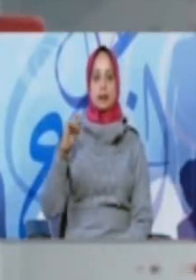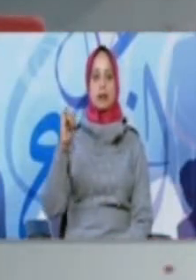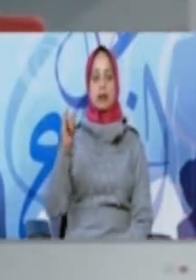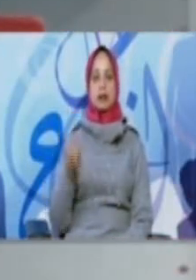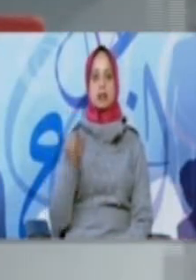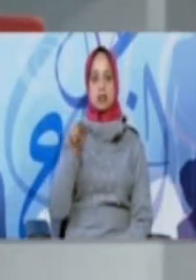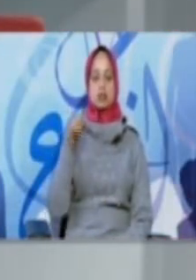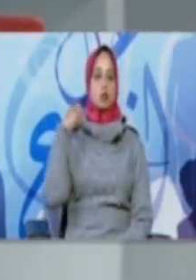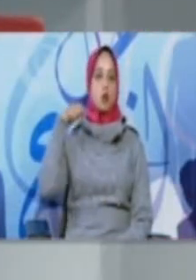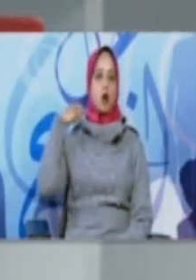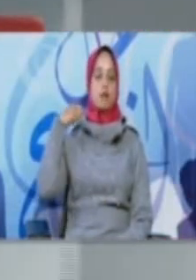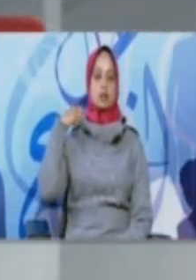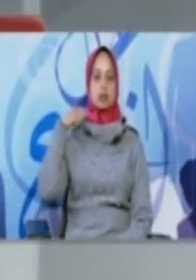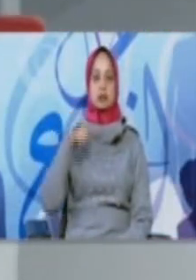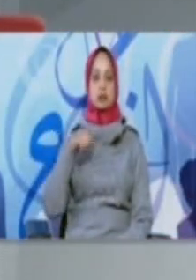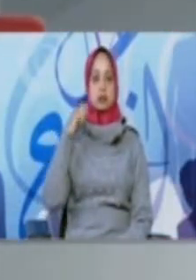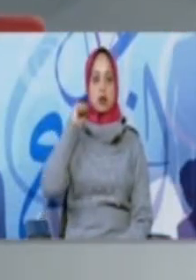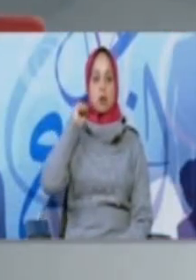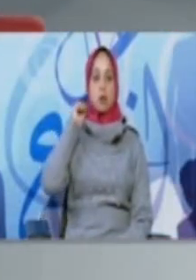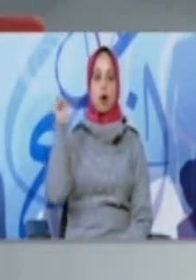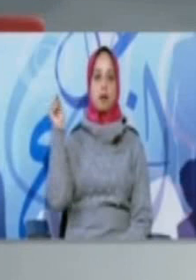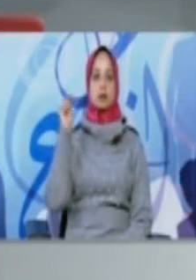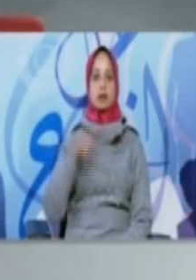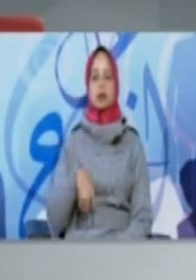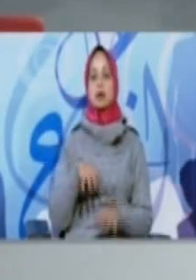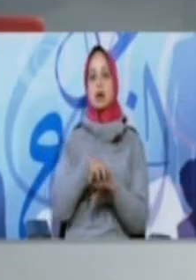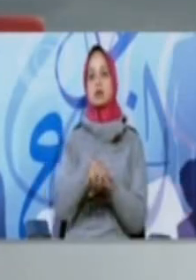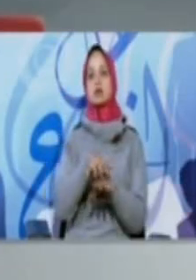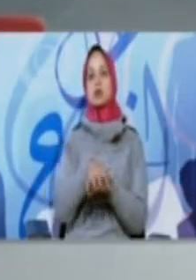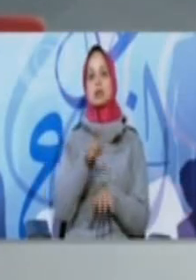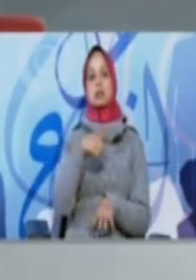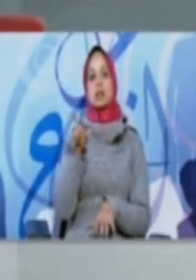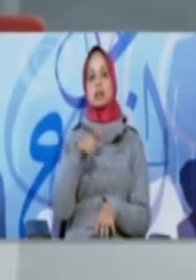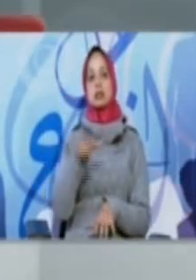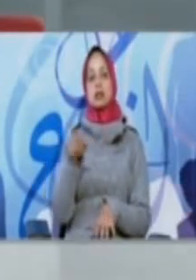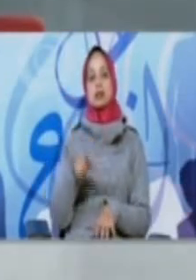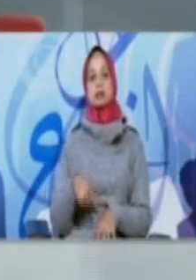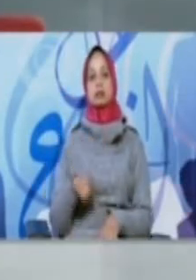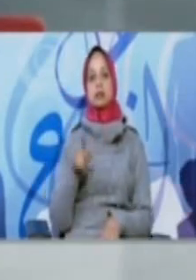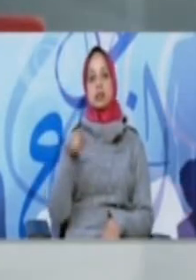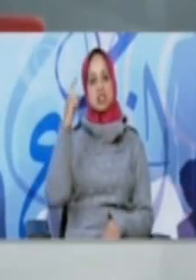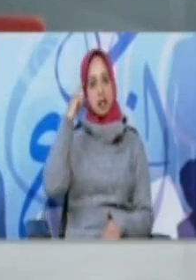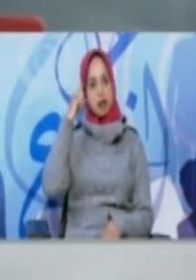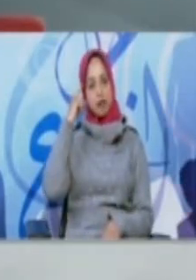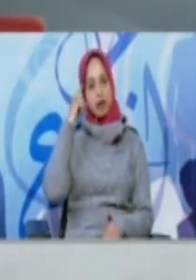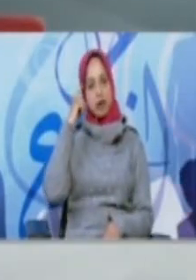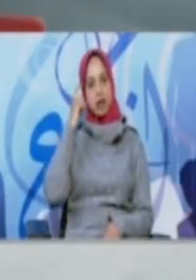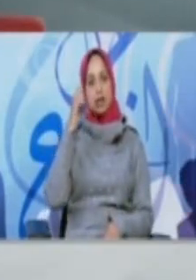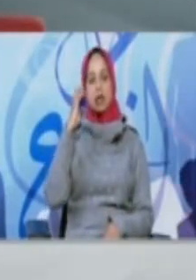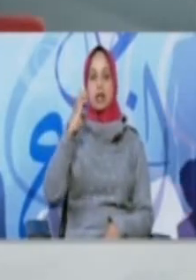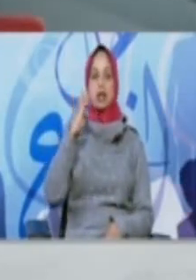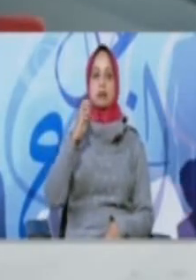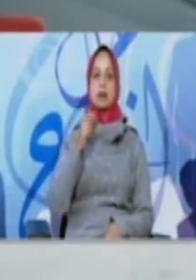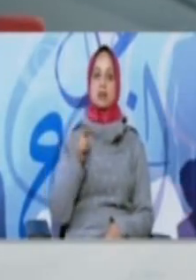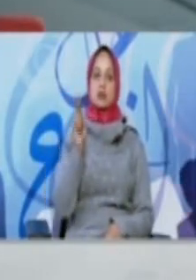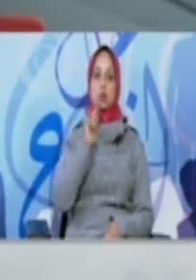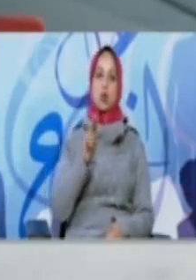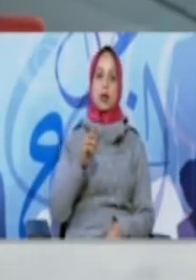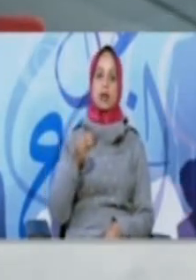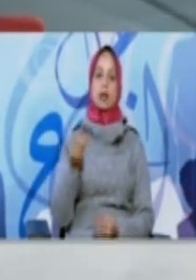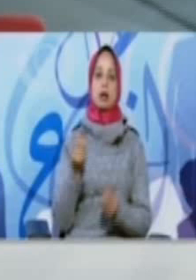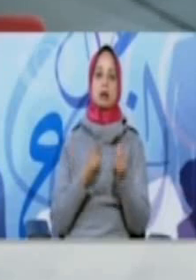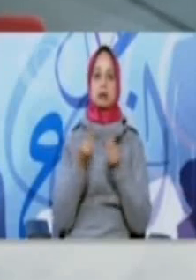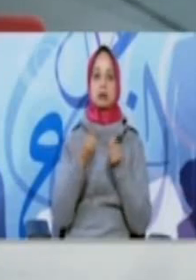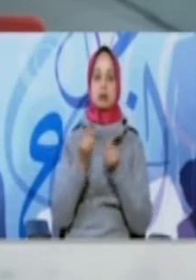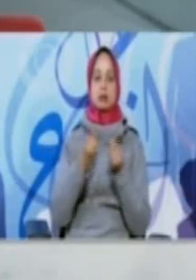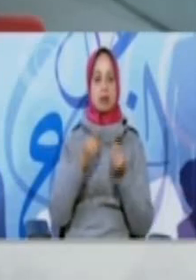أسوان؟ أسوان. طب بص يا ندى معايا لحظة واحدة. هو أنت سؤال علاقة بتعرفي تحليه ولا أنت الأسئلة دي مغلباكي؟ السؤال بصفة عامة